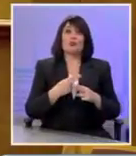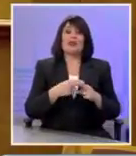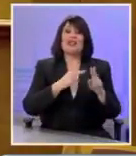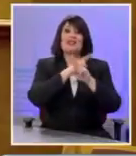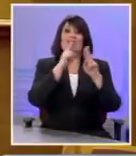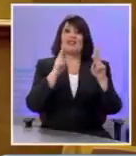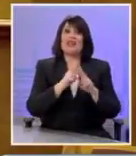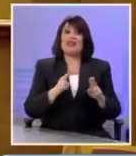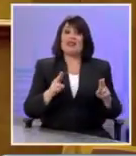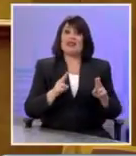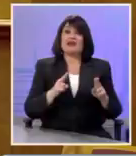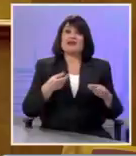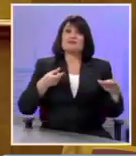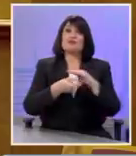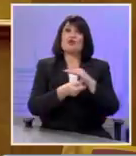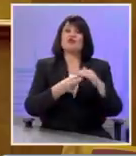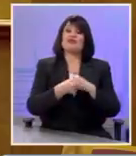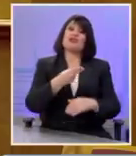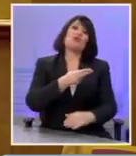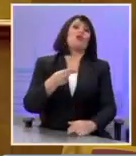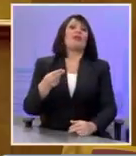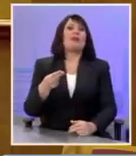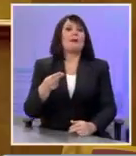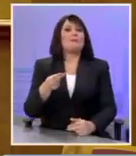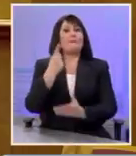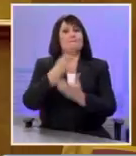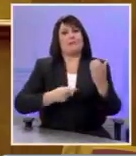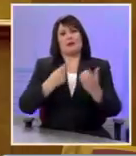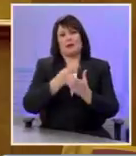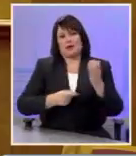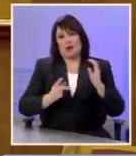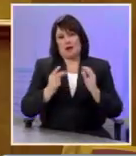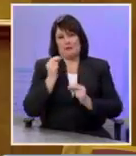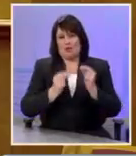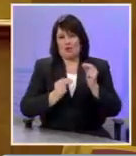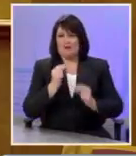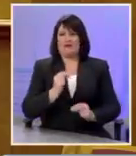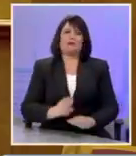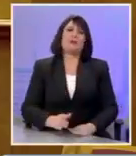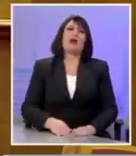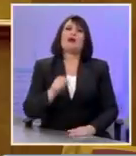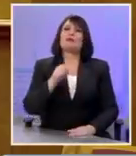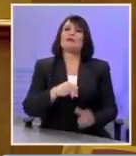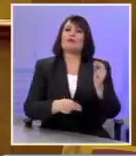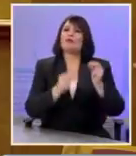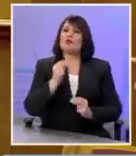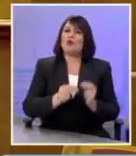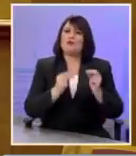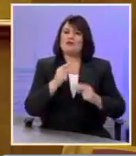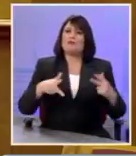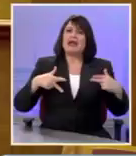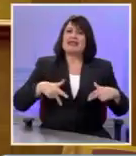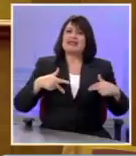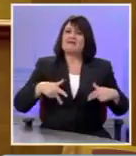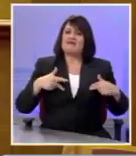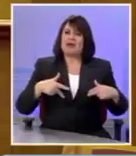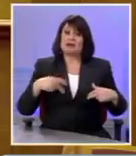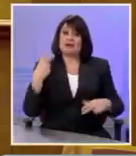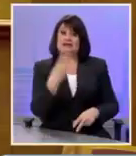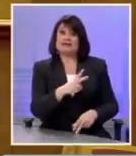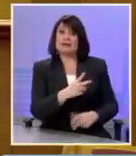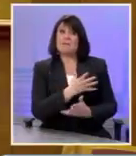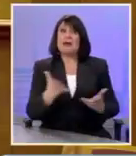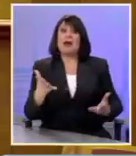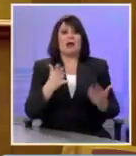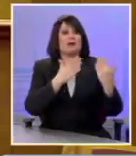διεθνές προσφυγικό και μεταναστευτικό πρόβλημα. Πρόβλημα για το οποίο η κυβέρνησή σας έχει